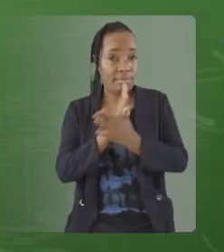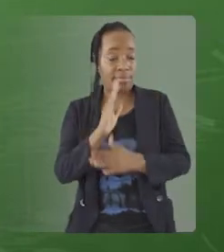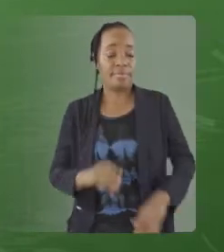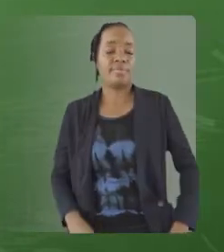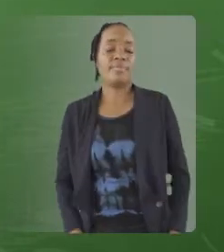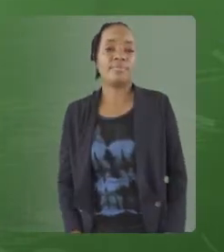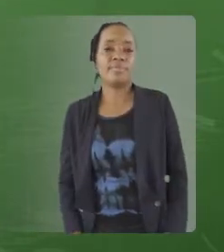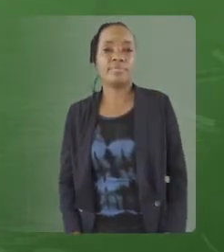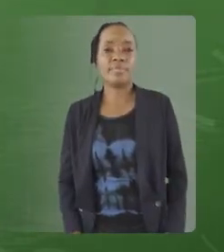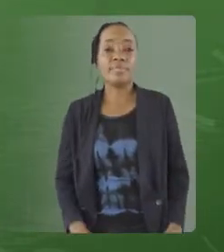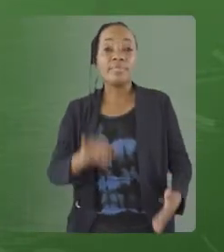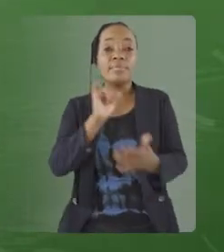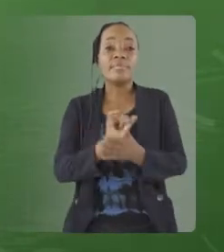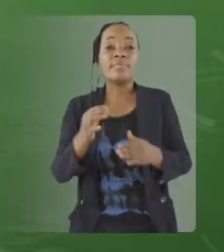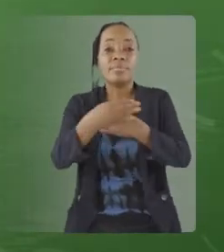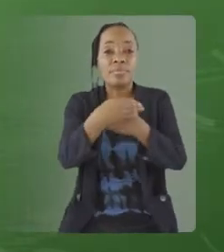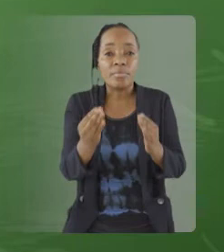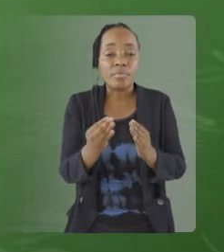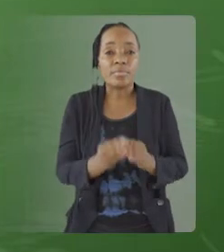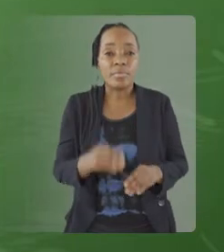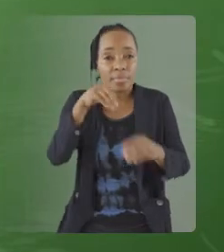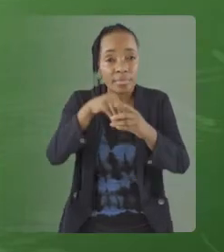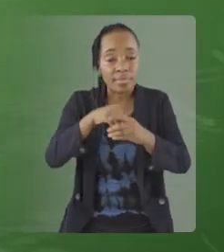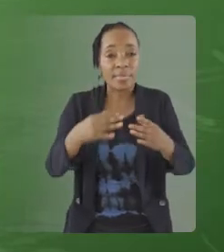Cette boîte contient des